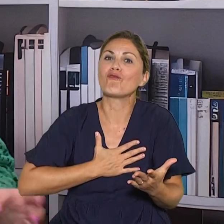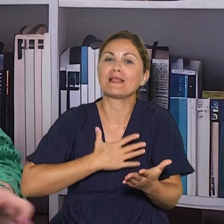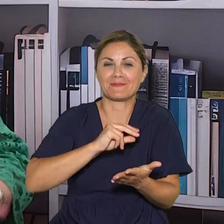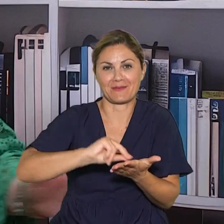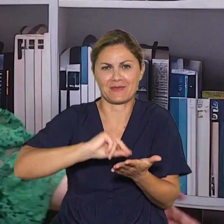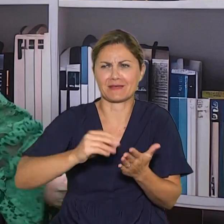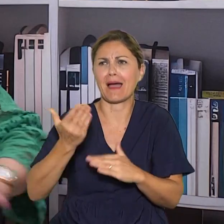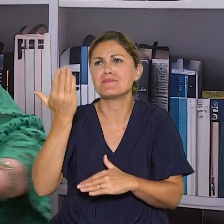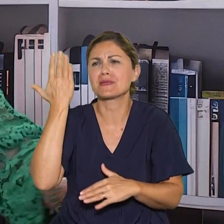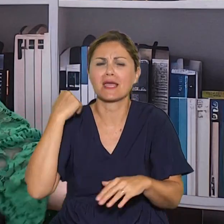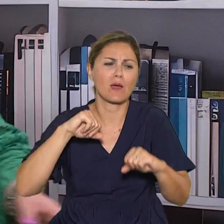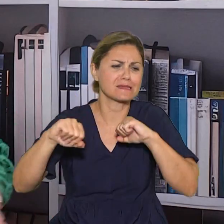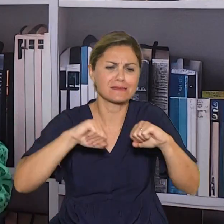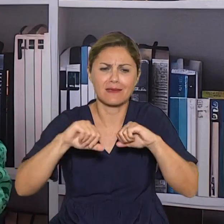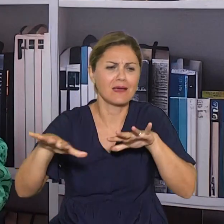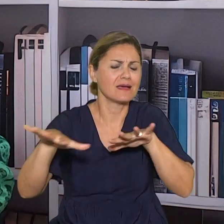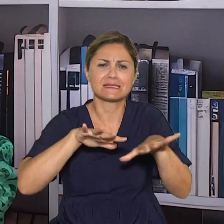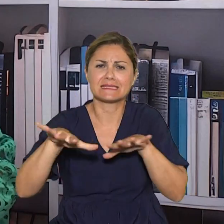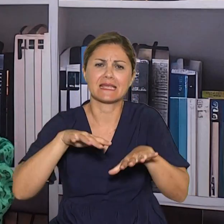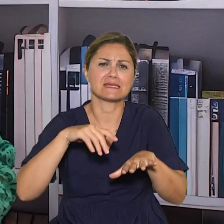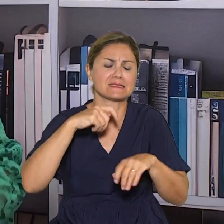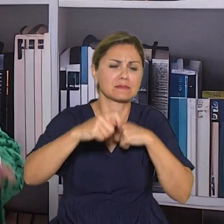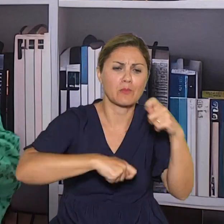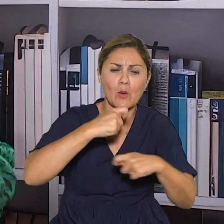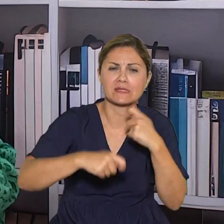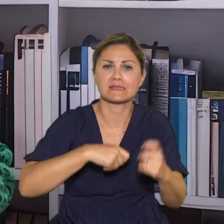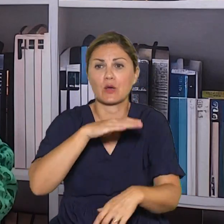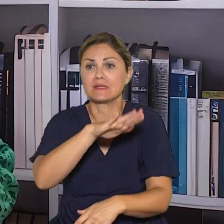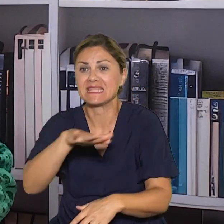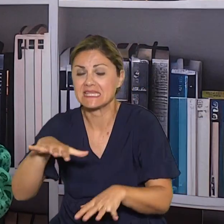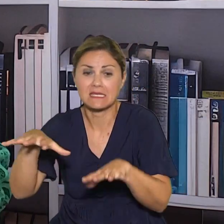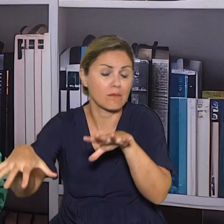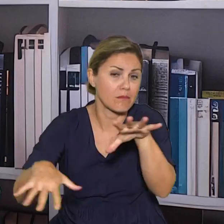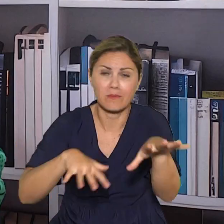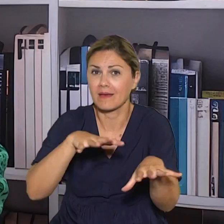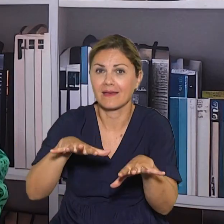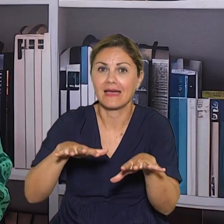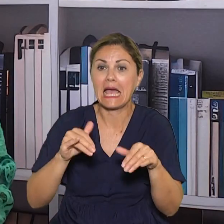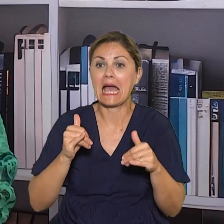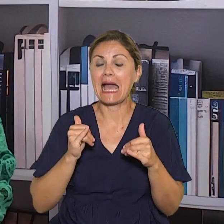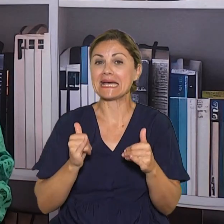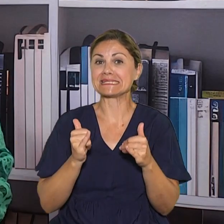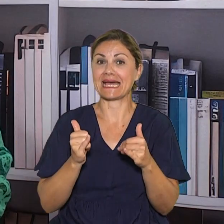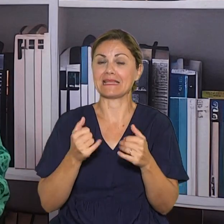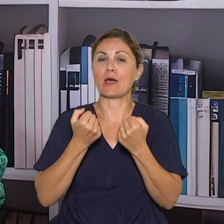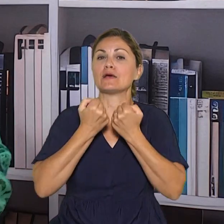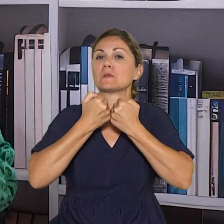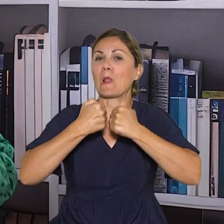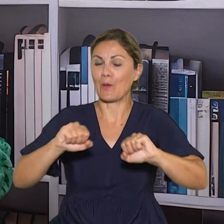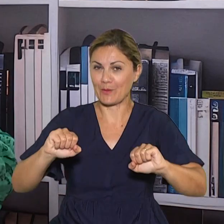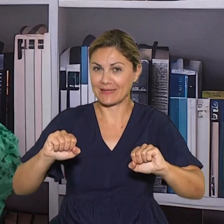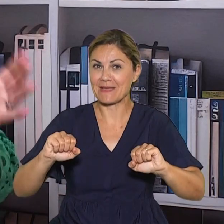previše maladica, tamo vamo. I onda to nisam imala vremena kao o tome razmišljati. A sad mi se